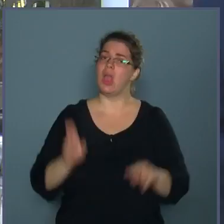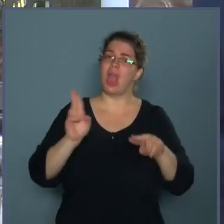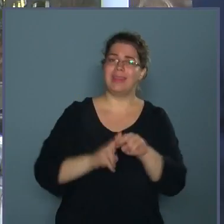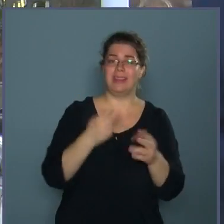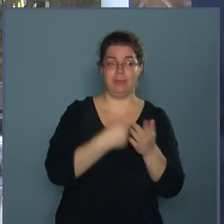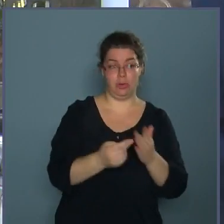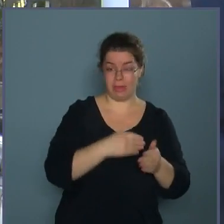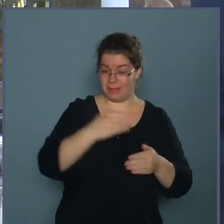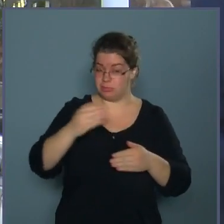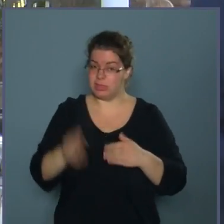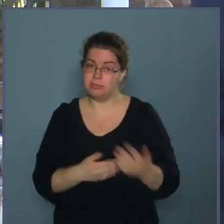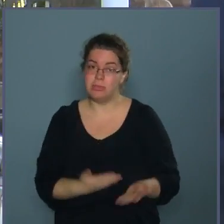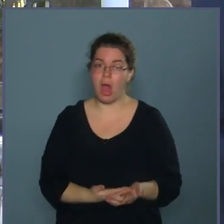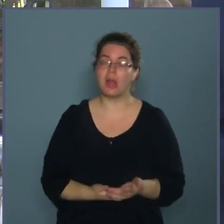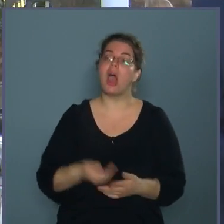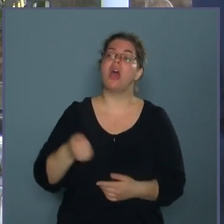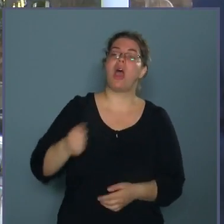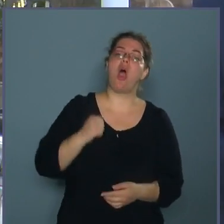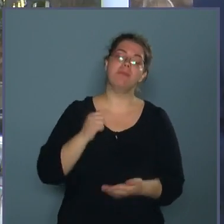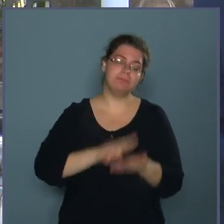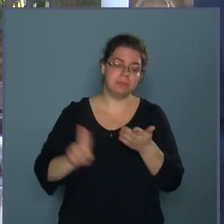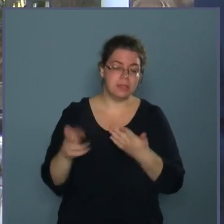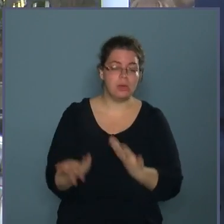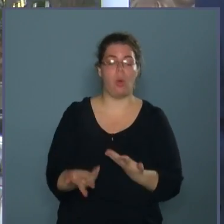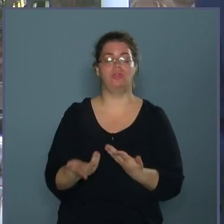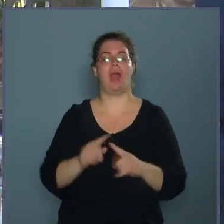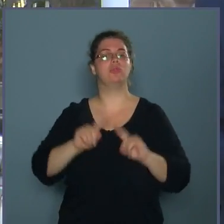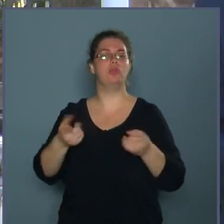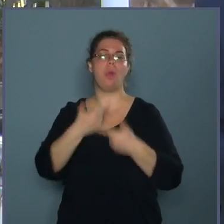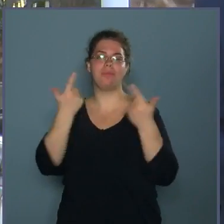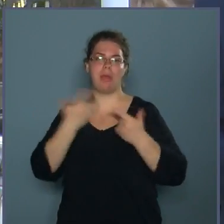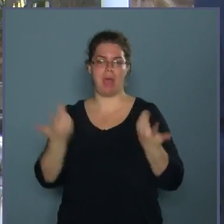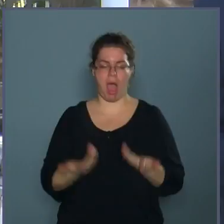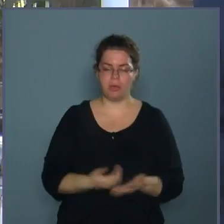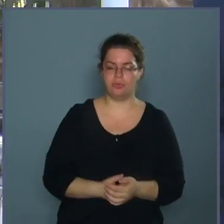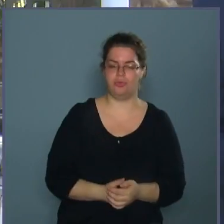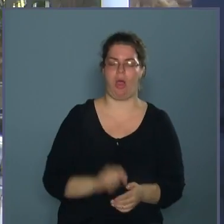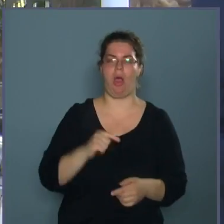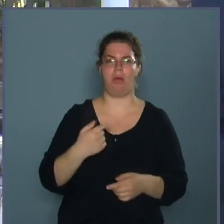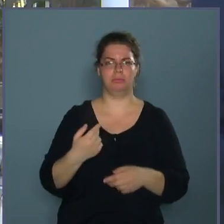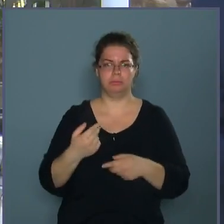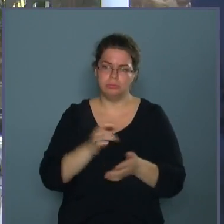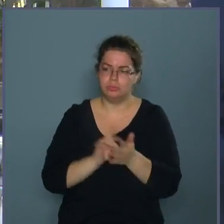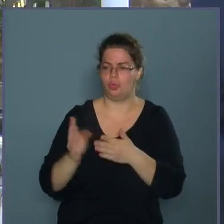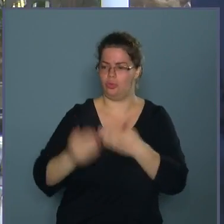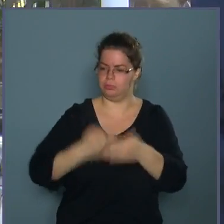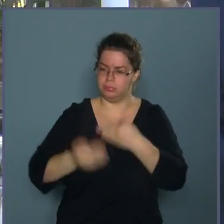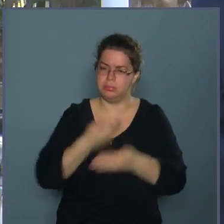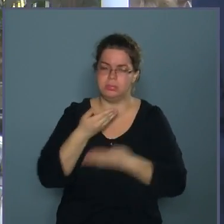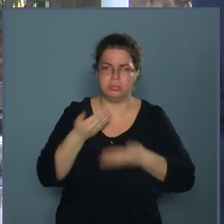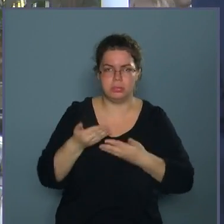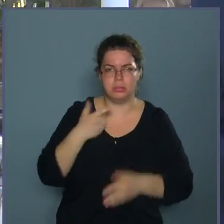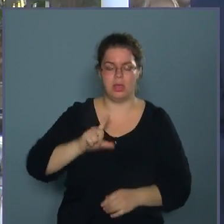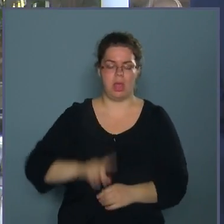bíróságot kihagyva, a hadbíróság külön tanácsa gyorsított eljárásban folytatta le a megtorlások időszakának